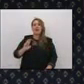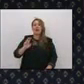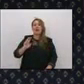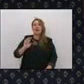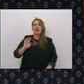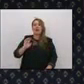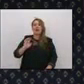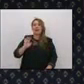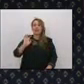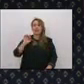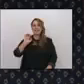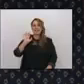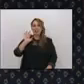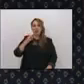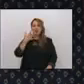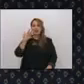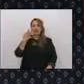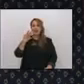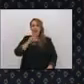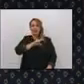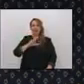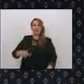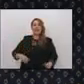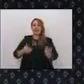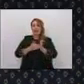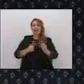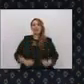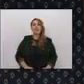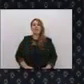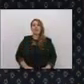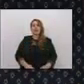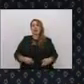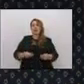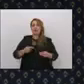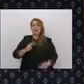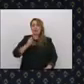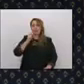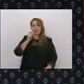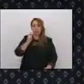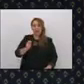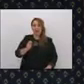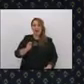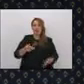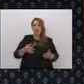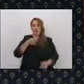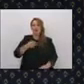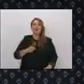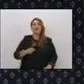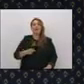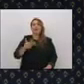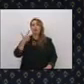54,092 محل. ثانياً، في إطار المنصوم التنفيذي الذي ذكرتيه رقم